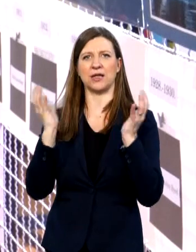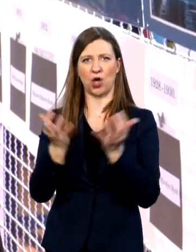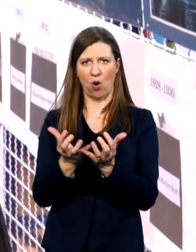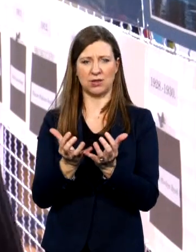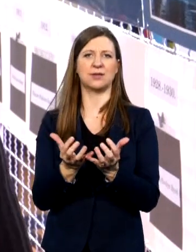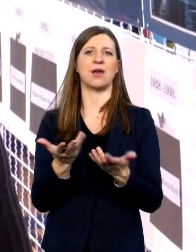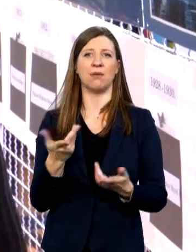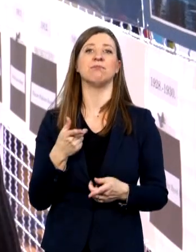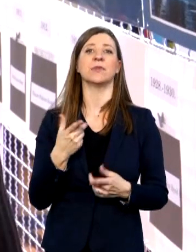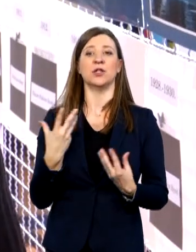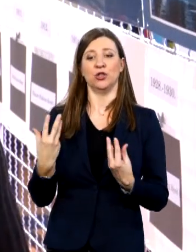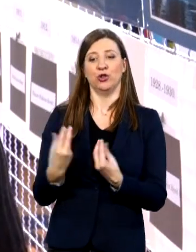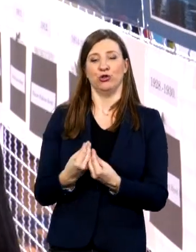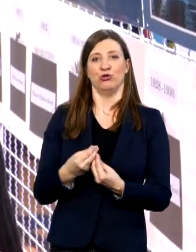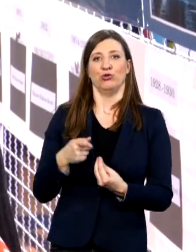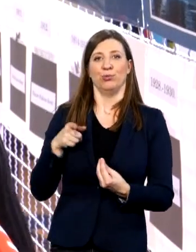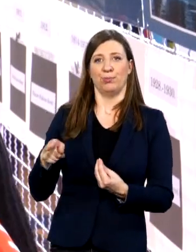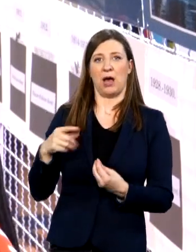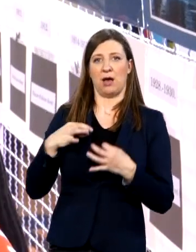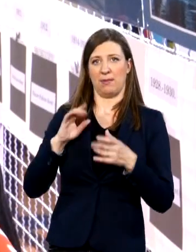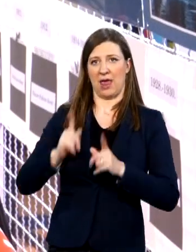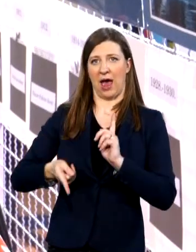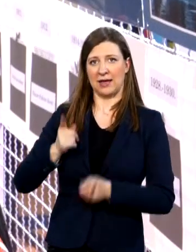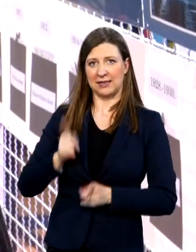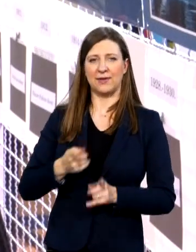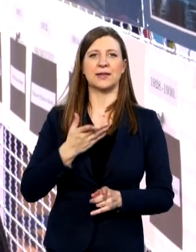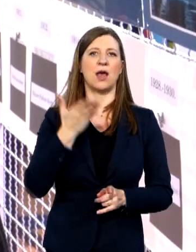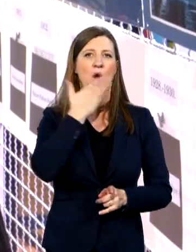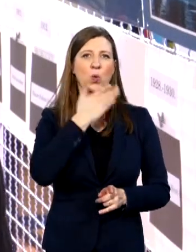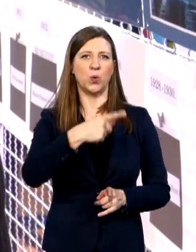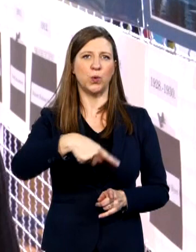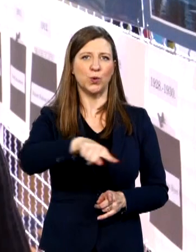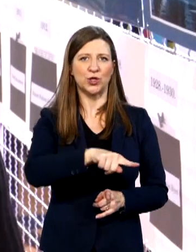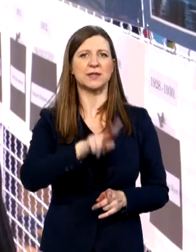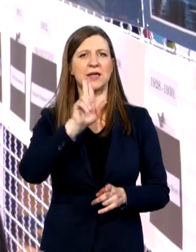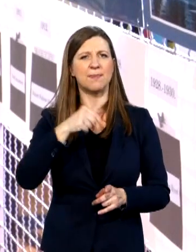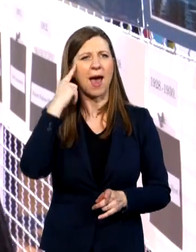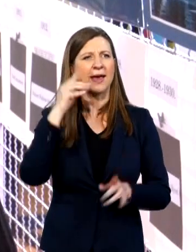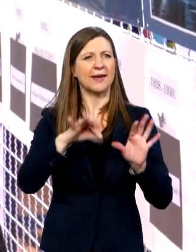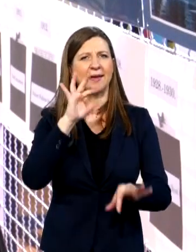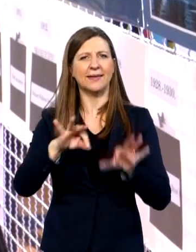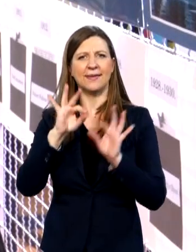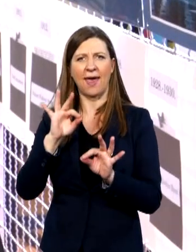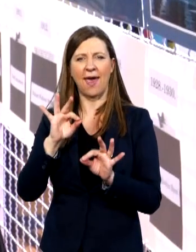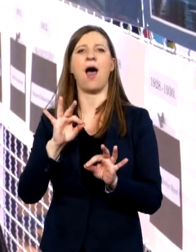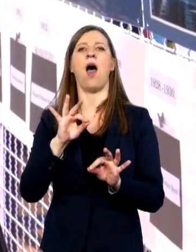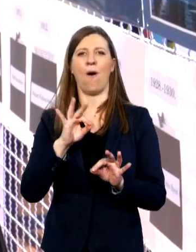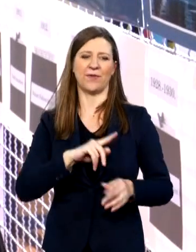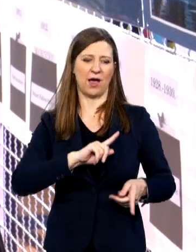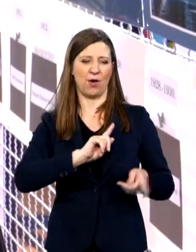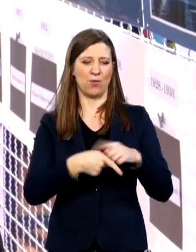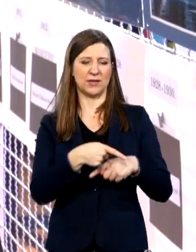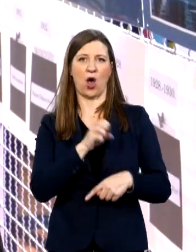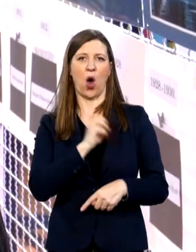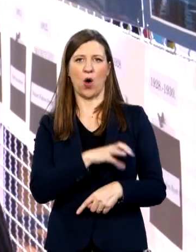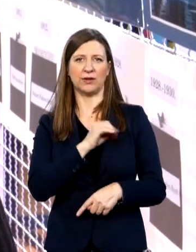evo sa svojim kreativnim idejama, žele nastojati da ovaj